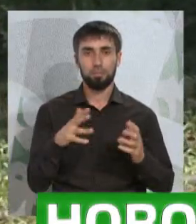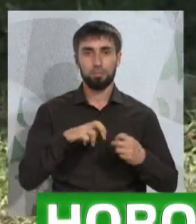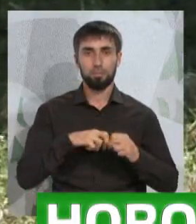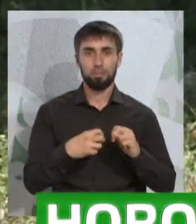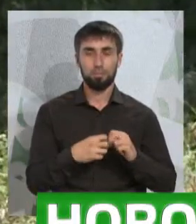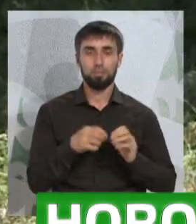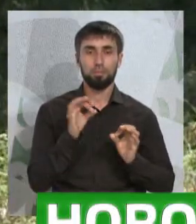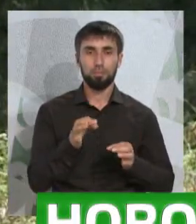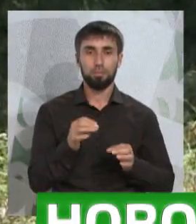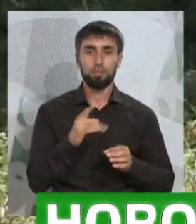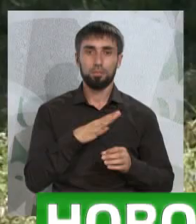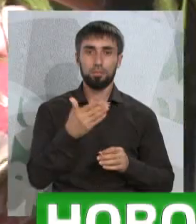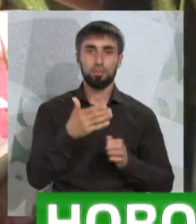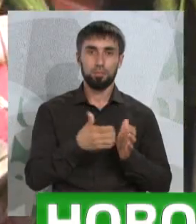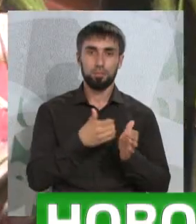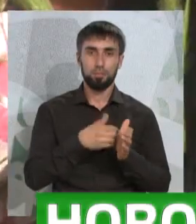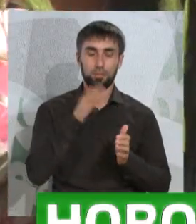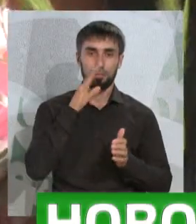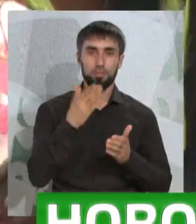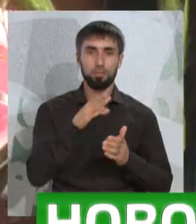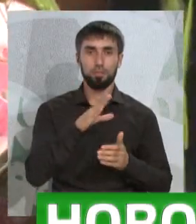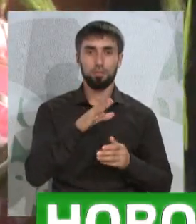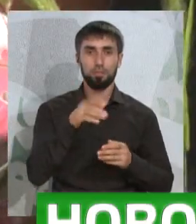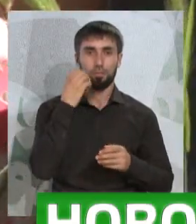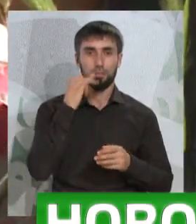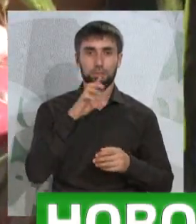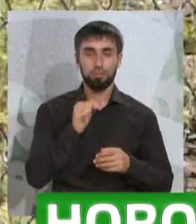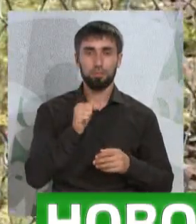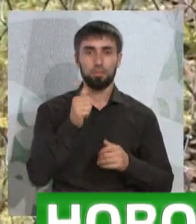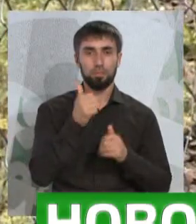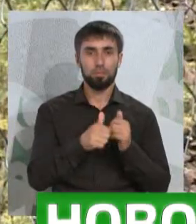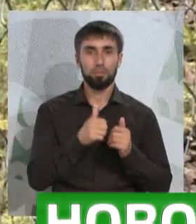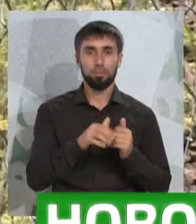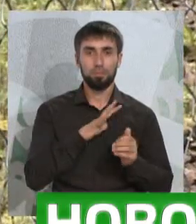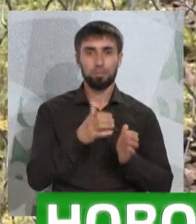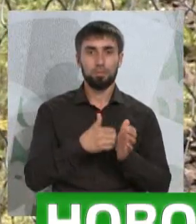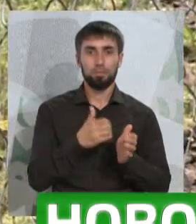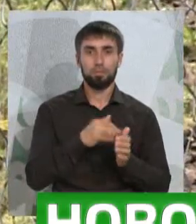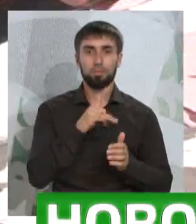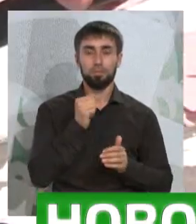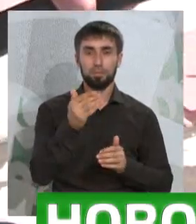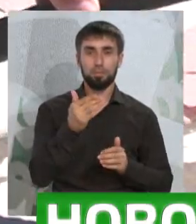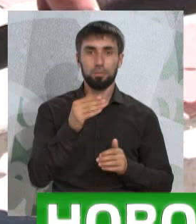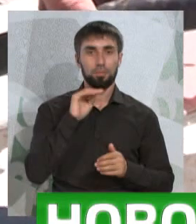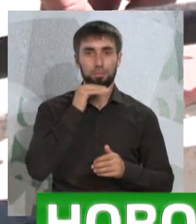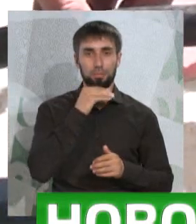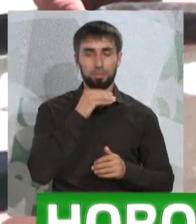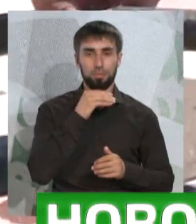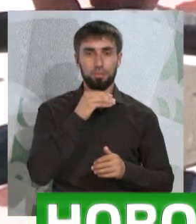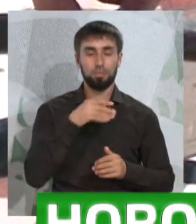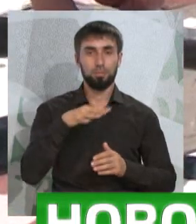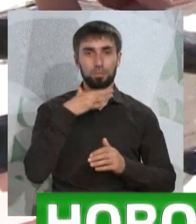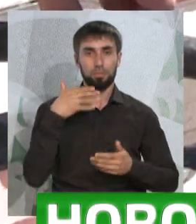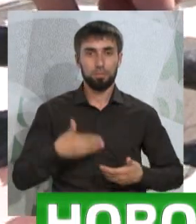Правда, не все упирается в отсутствие воды или ветхие водопроводные сети. Очень часто ее не хватает из-за отсутствия экономии. Многие